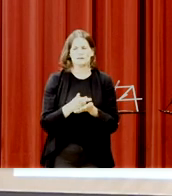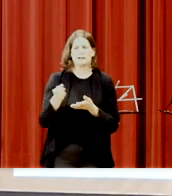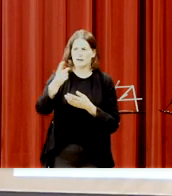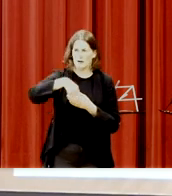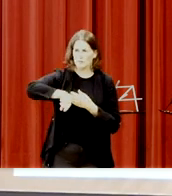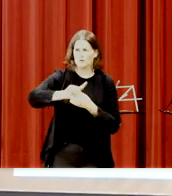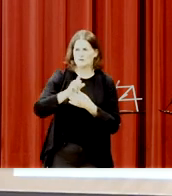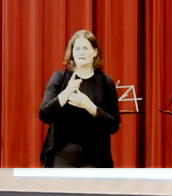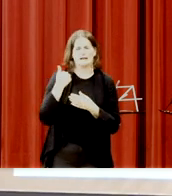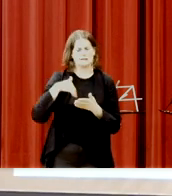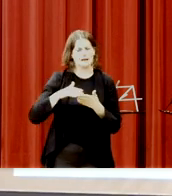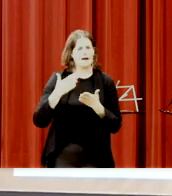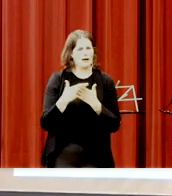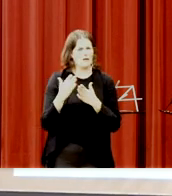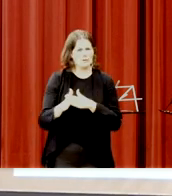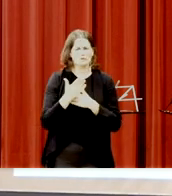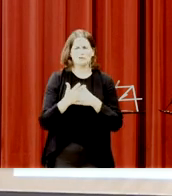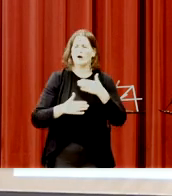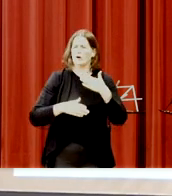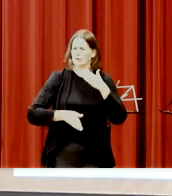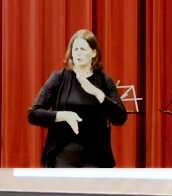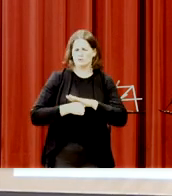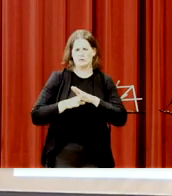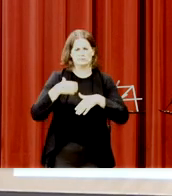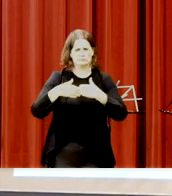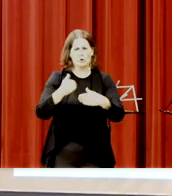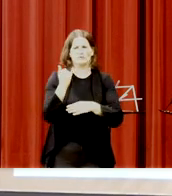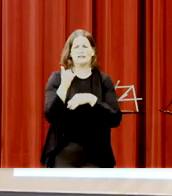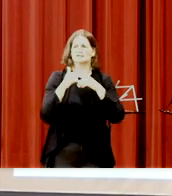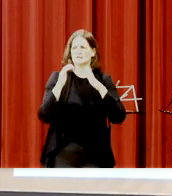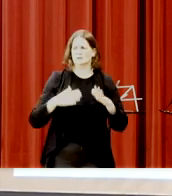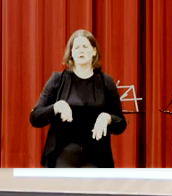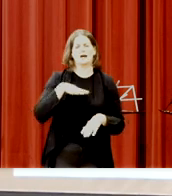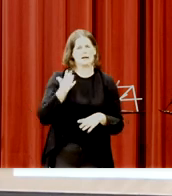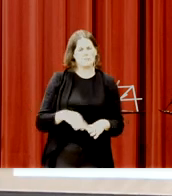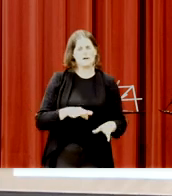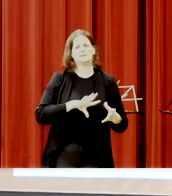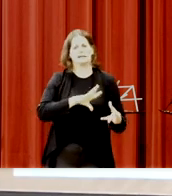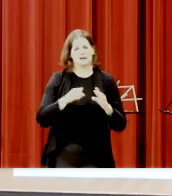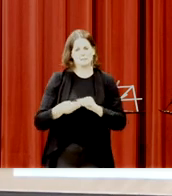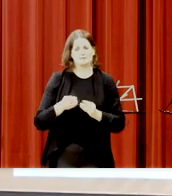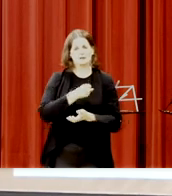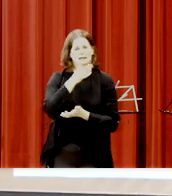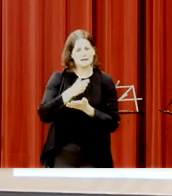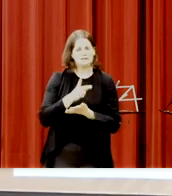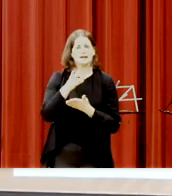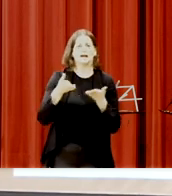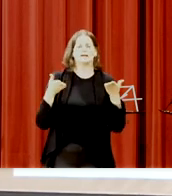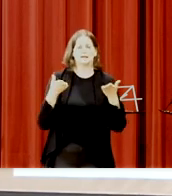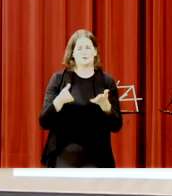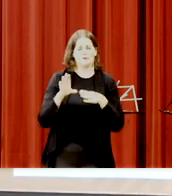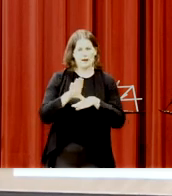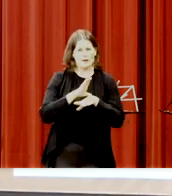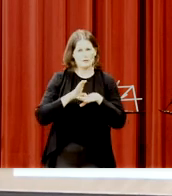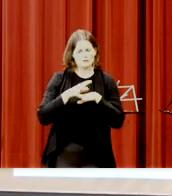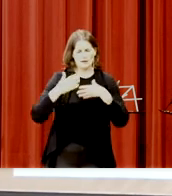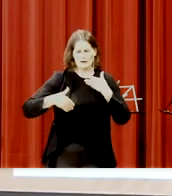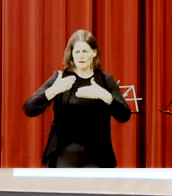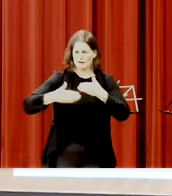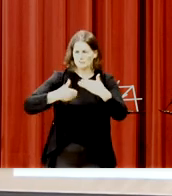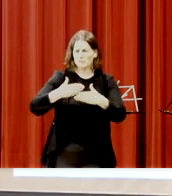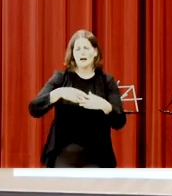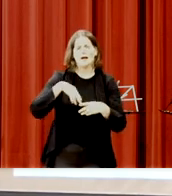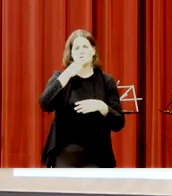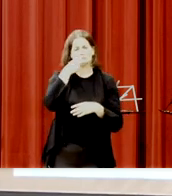a la Conselleria a tirar endavant els compromisos ferms que hem establert amb vosaltres. Moltes gràcies, de fet, una altra vegada, per